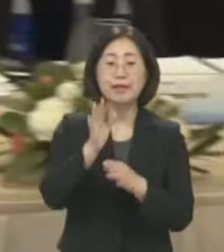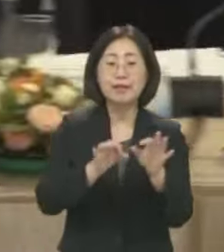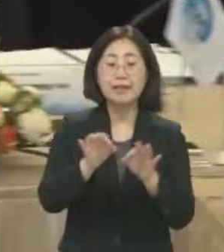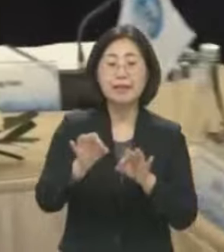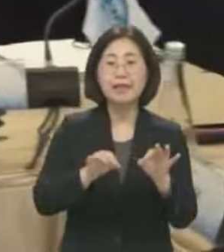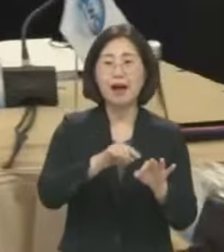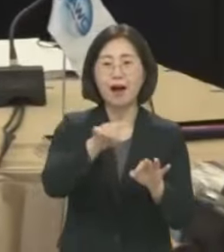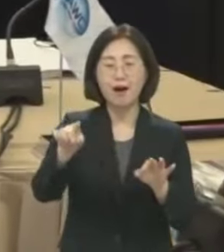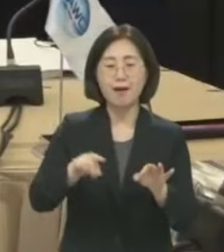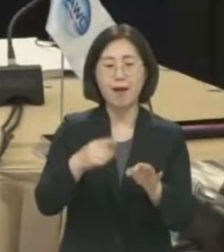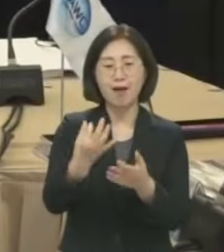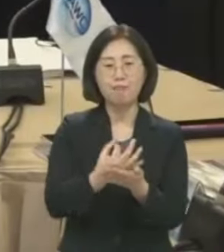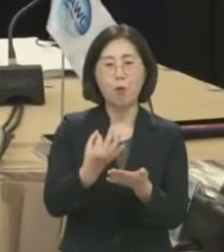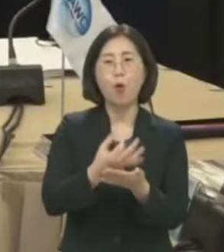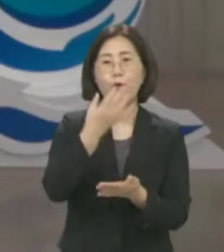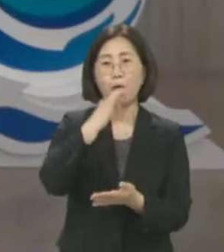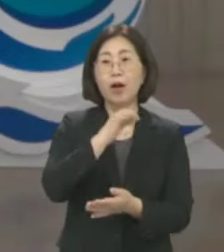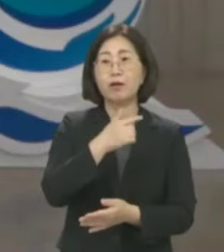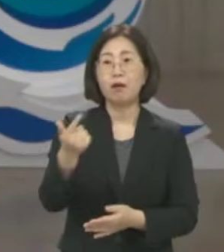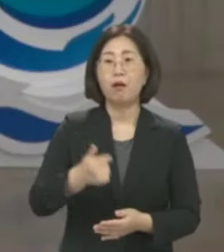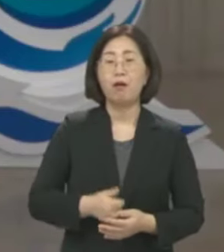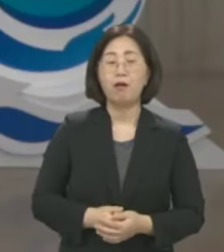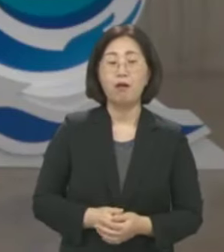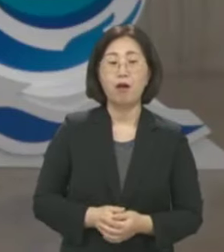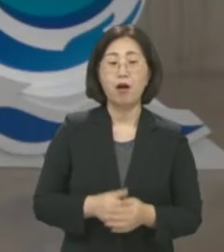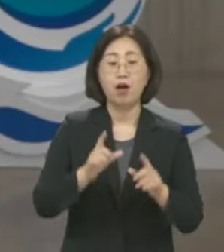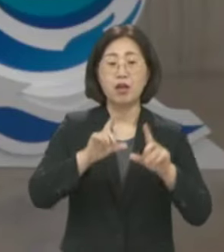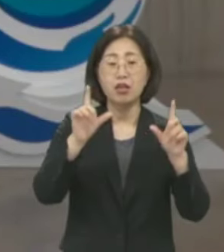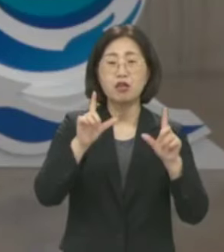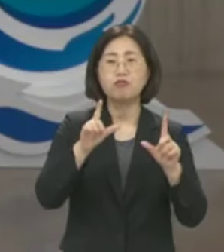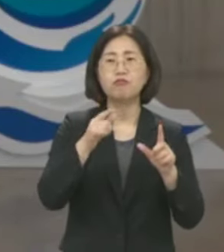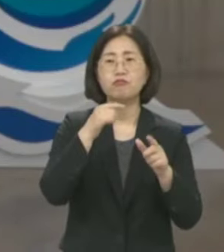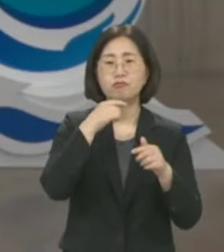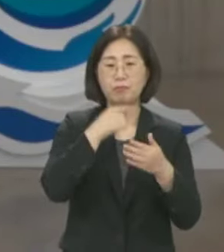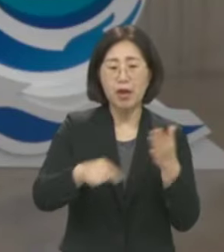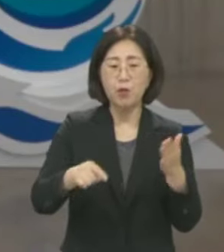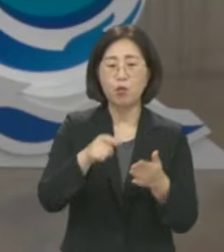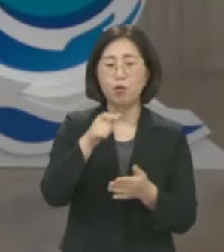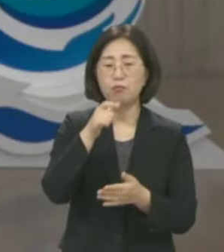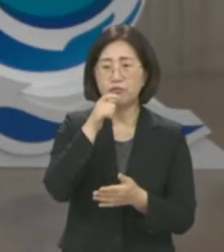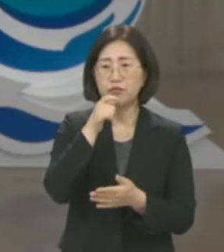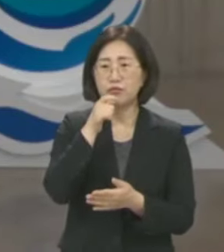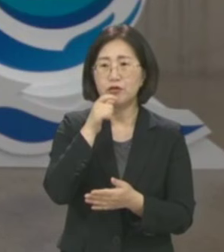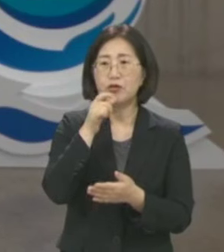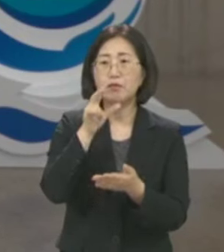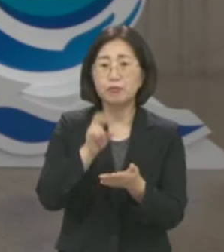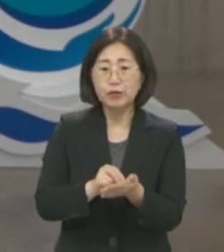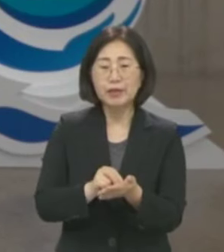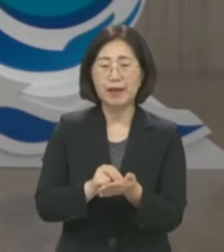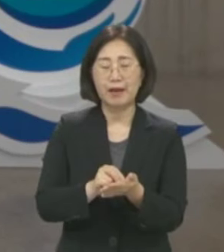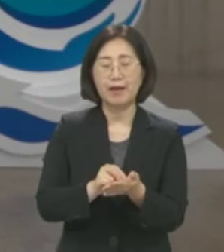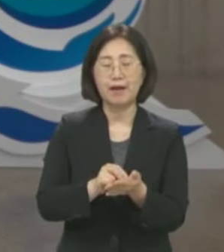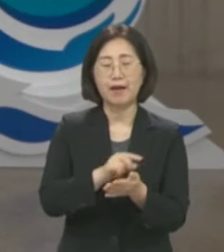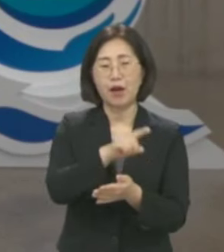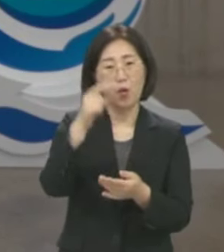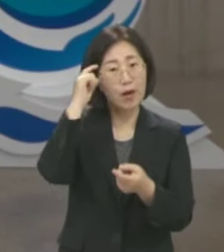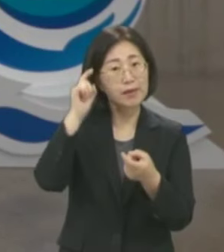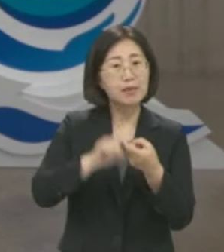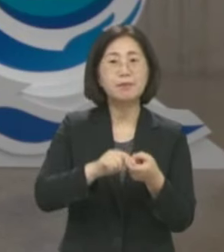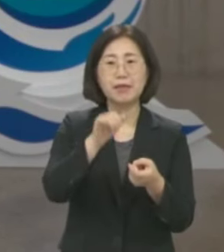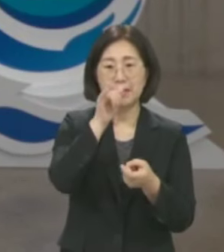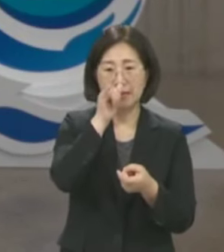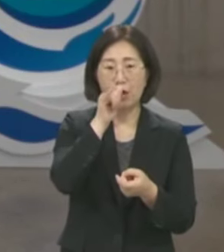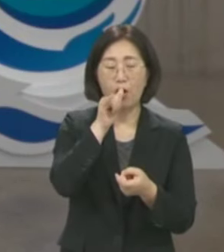규모는 무궁무진한 상황. 기후위기로 물 문제가 다시 한번 대두하며 위기를 기회로 바꾸는 지혜가 강조되고 있습니다.